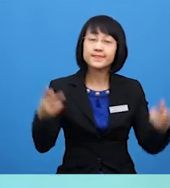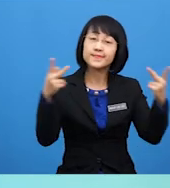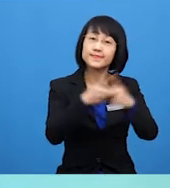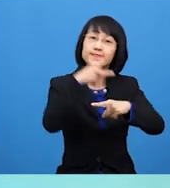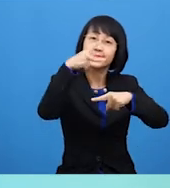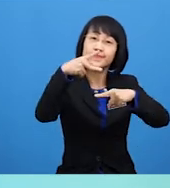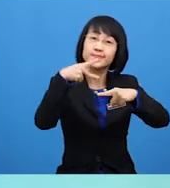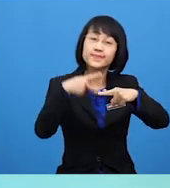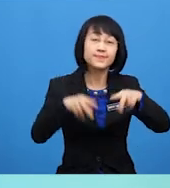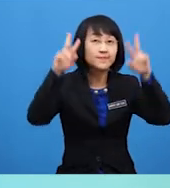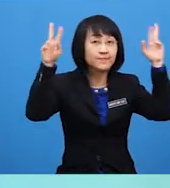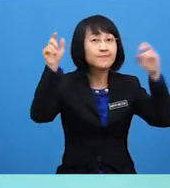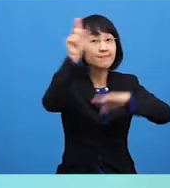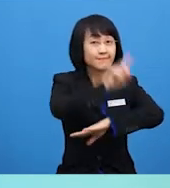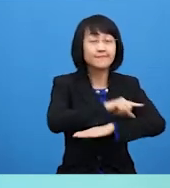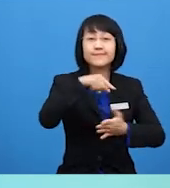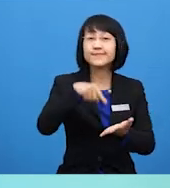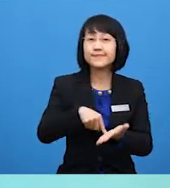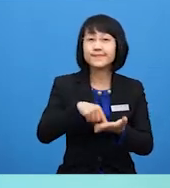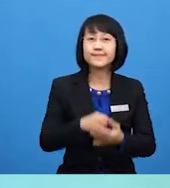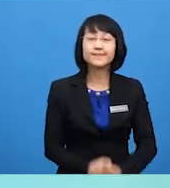Darab pecahan topik hari ini.